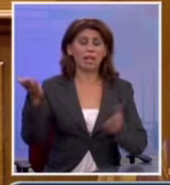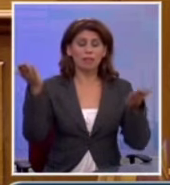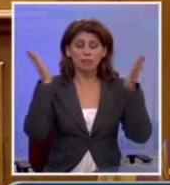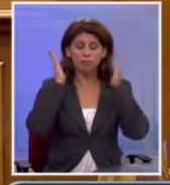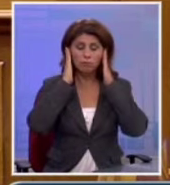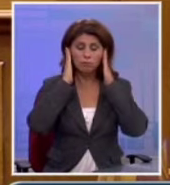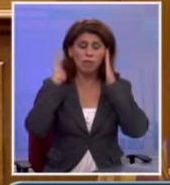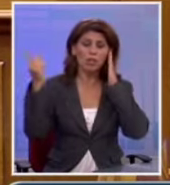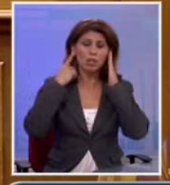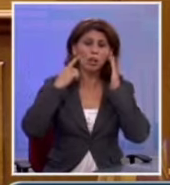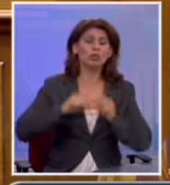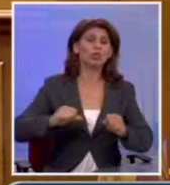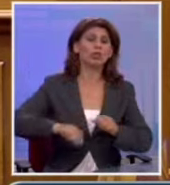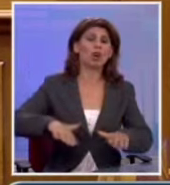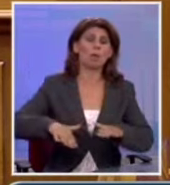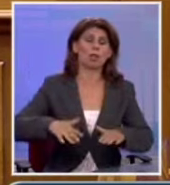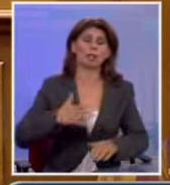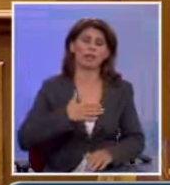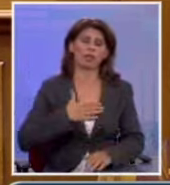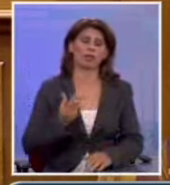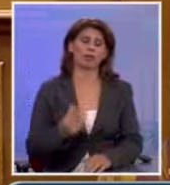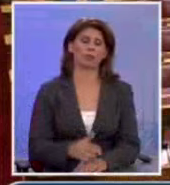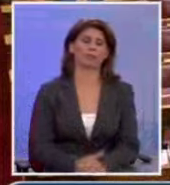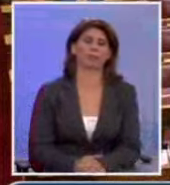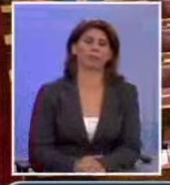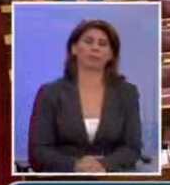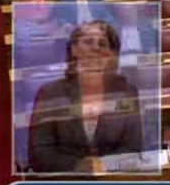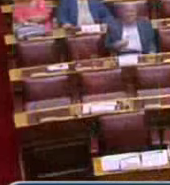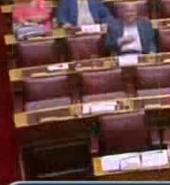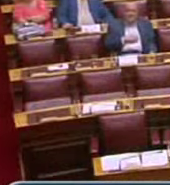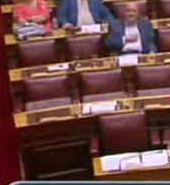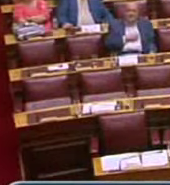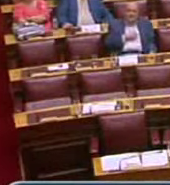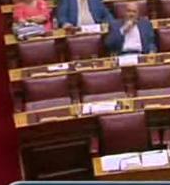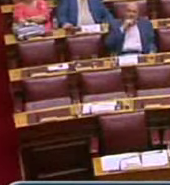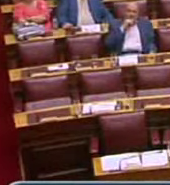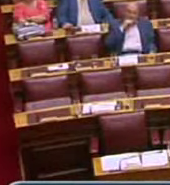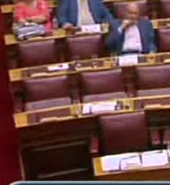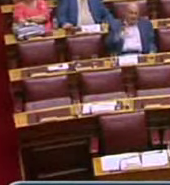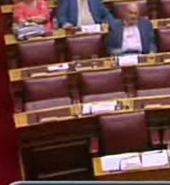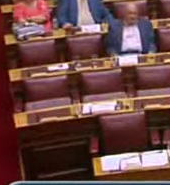στις ειρήνες της τρομοκρατίας. Σας ευχαριστώ πάρα πολύ. Ευχαριστώ πολύ. Σας ευχαριστούμε.